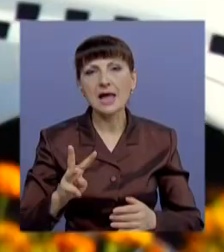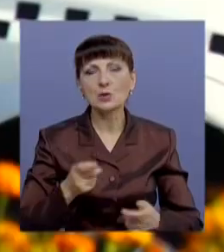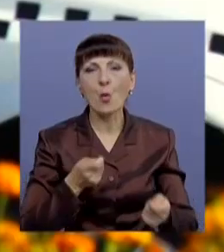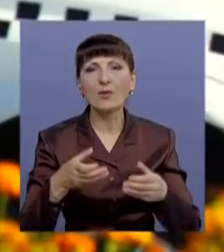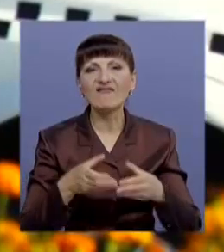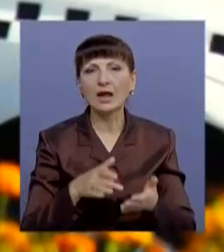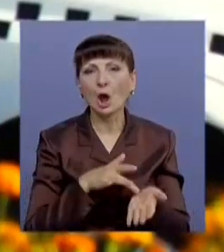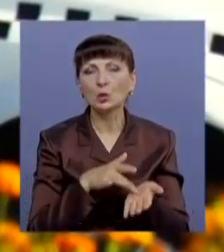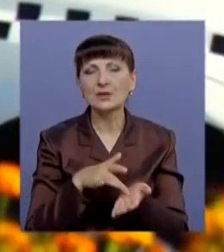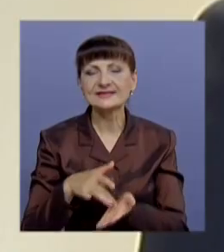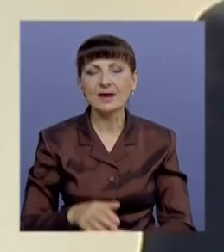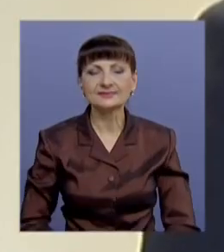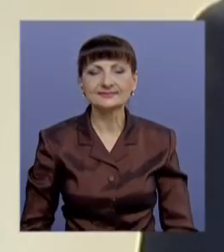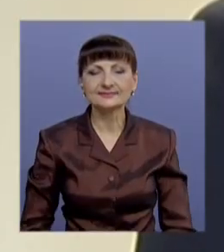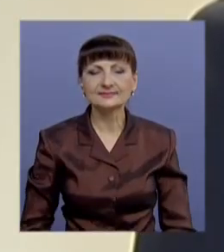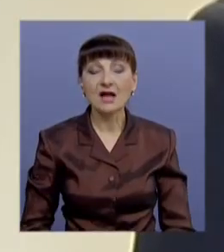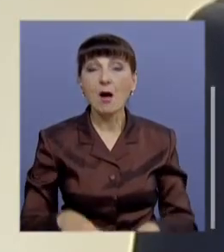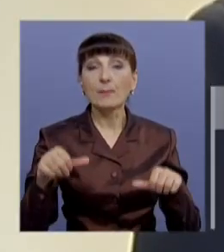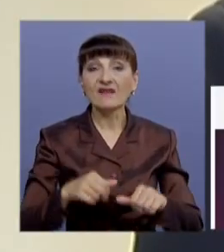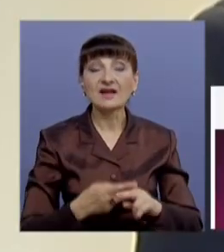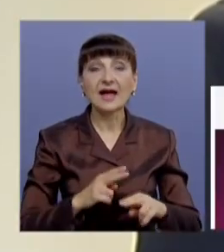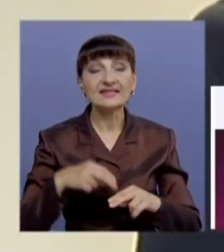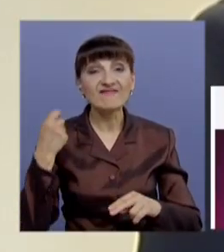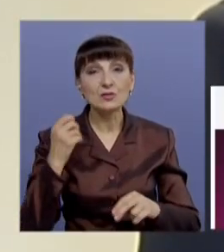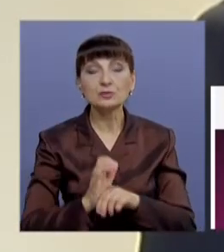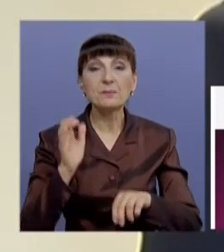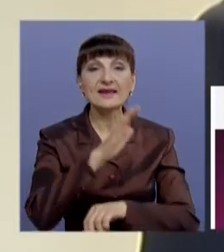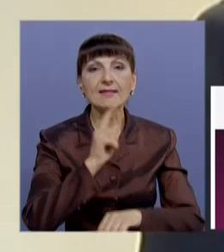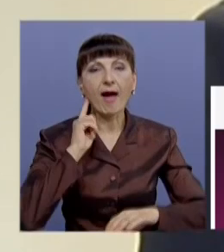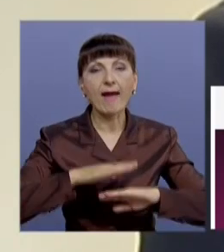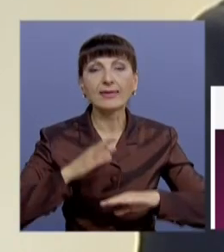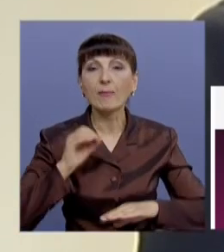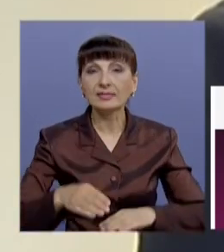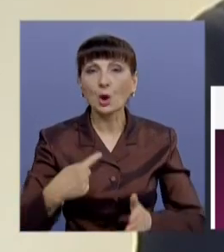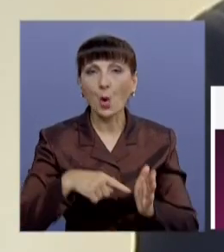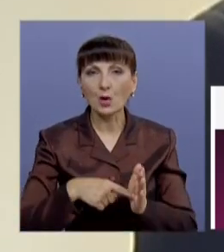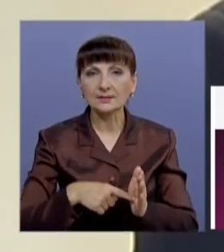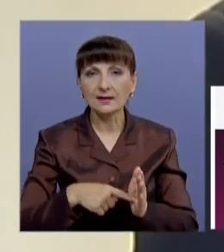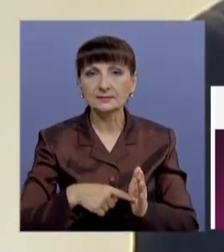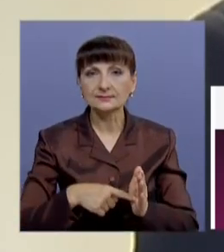туризма. Права на данное видео будут переданы акимату города,